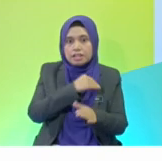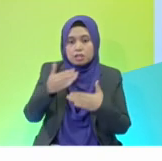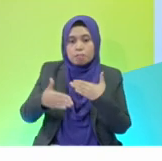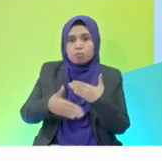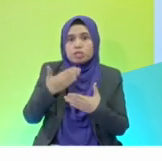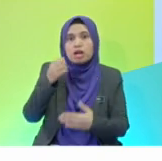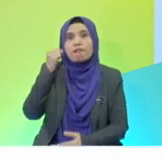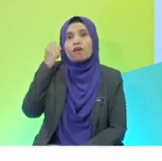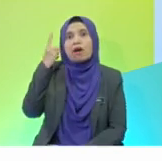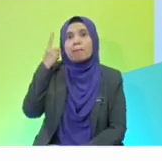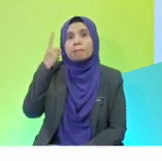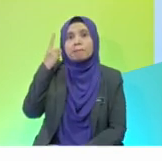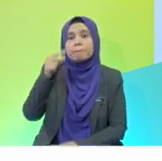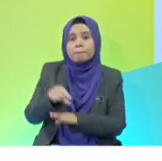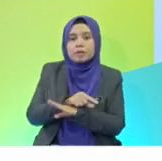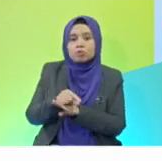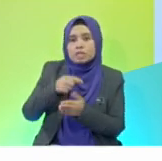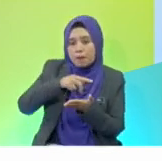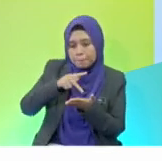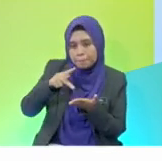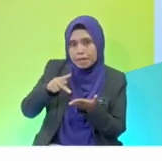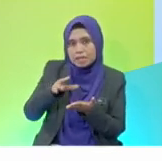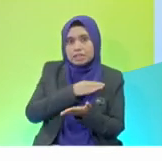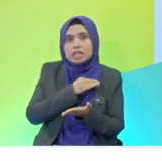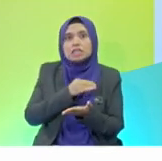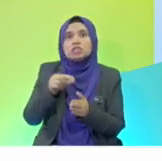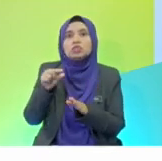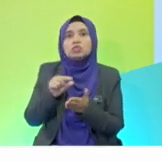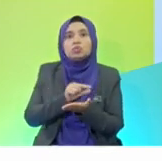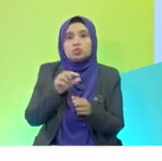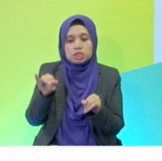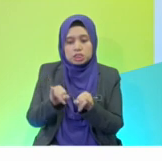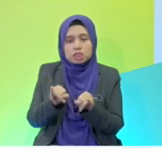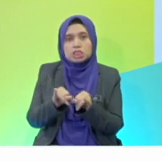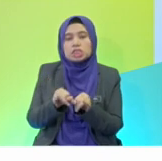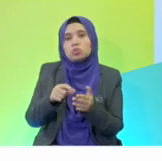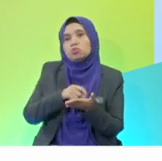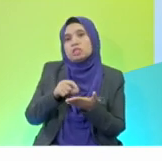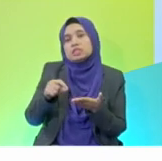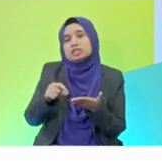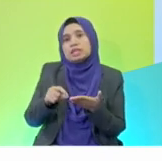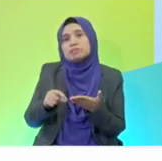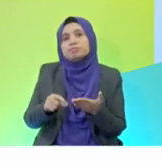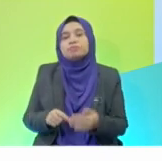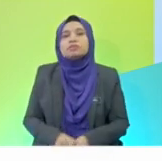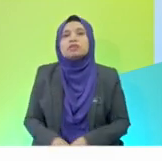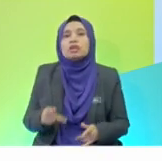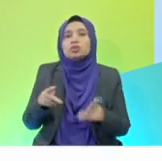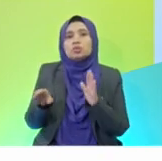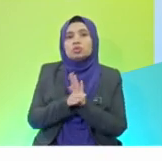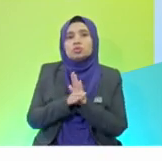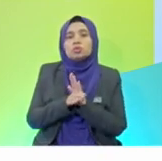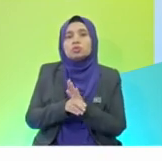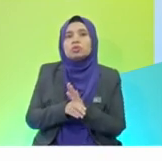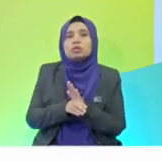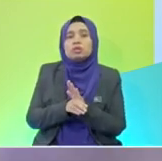alami kisahmu juga penggunaan pen dan juga tulisan tulisan kalau contoh kata